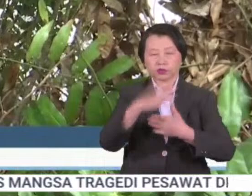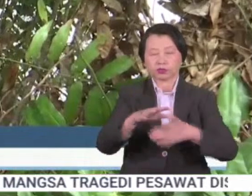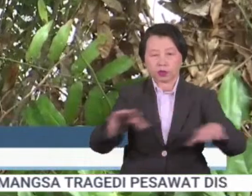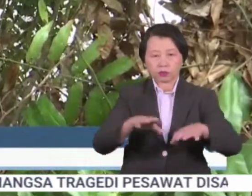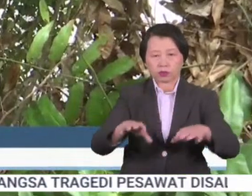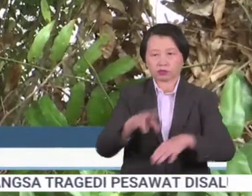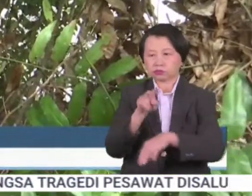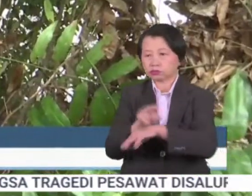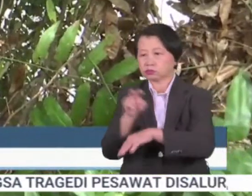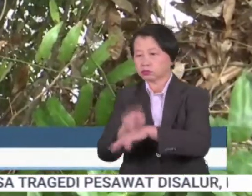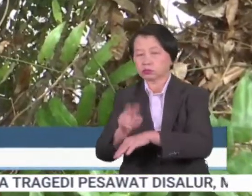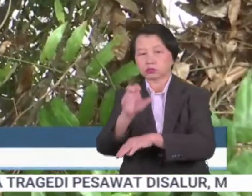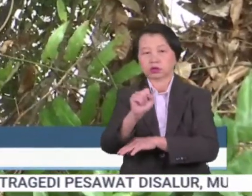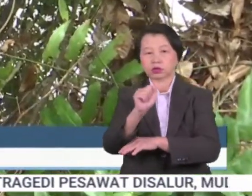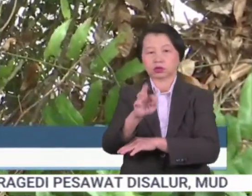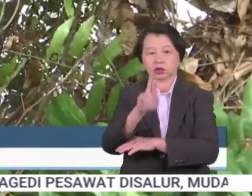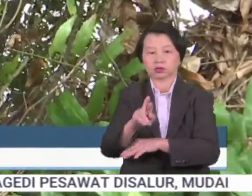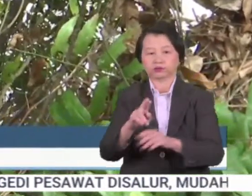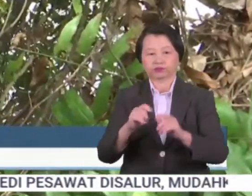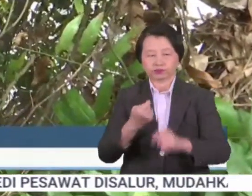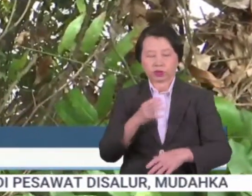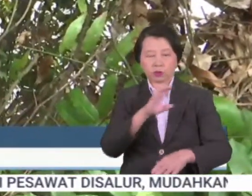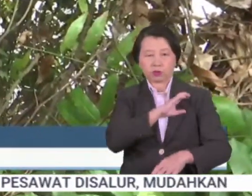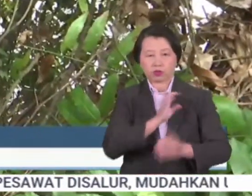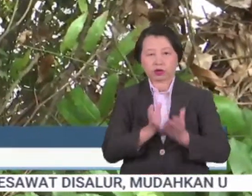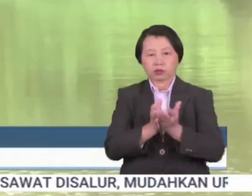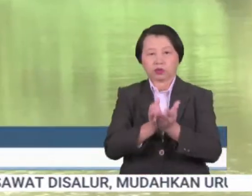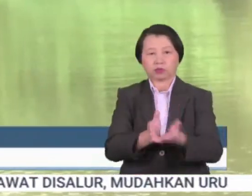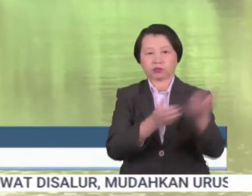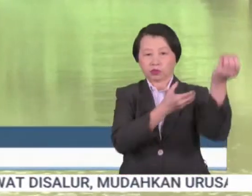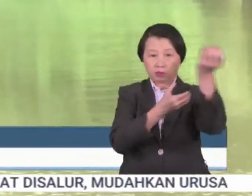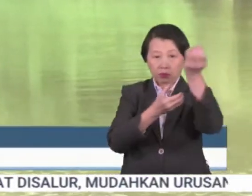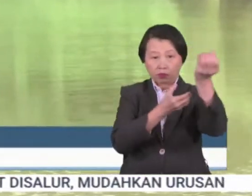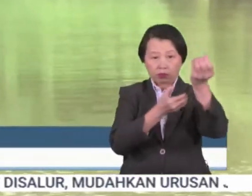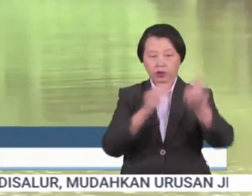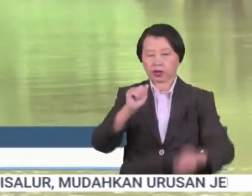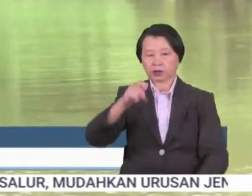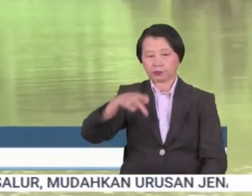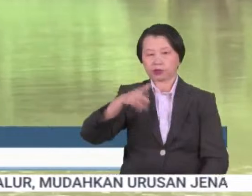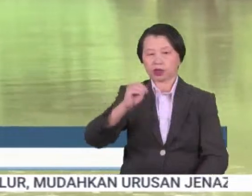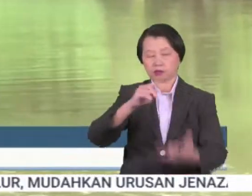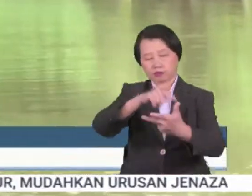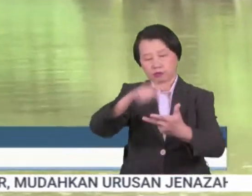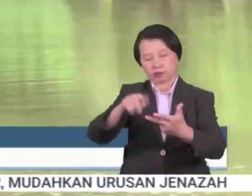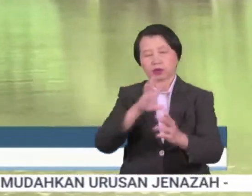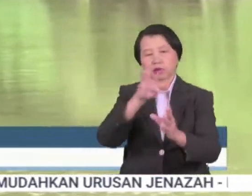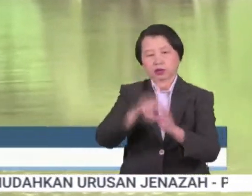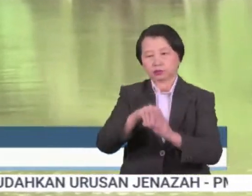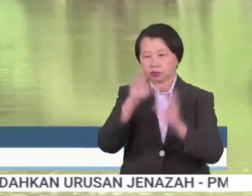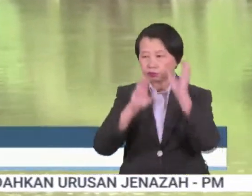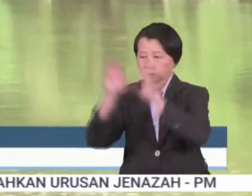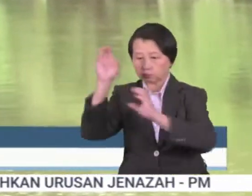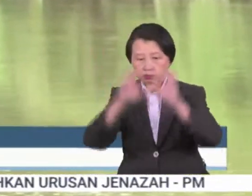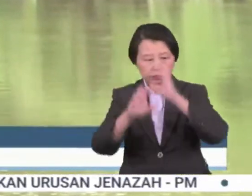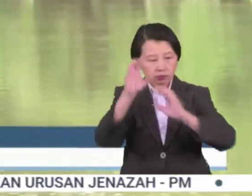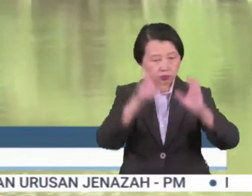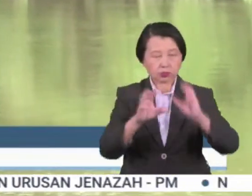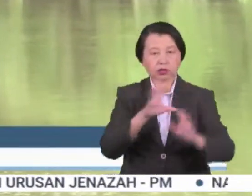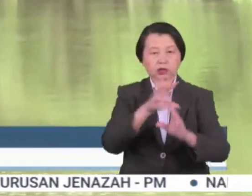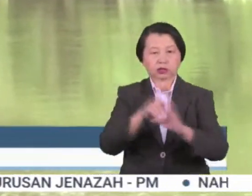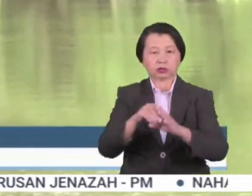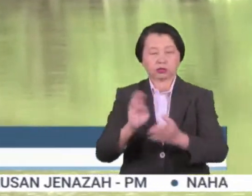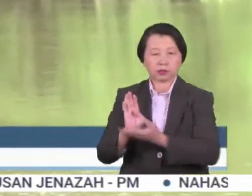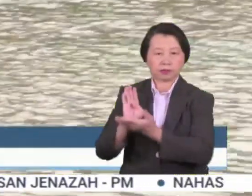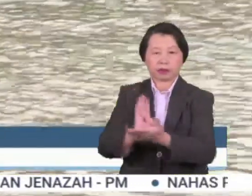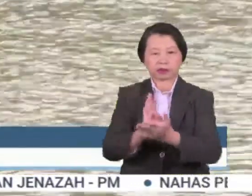melakukan pemantauan S pasukan polis Marin Bomba dan Angkatan pertahanan awam terlibat dalam pencarian ini termasuk